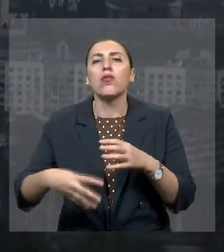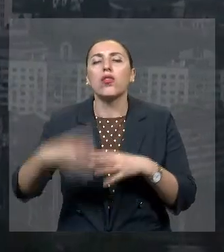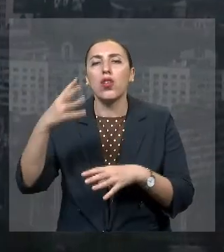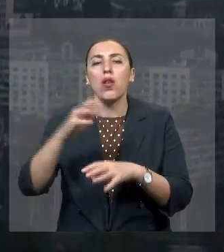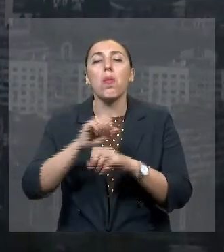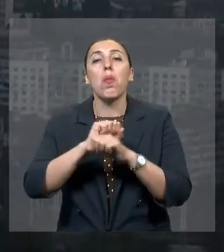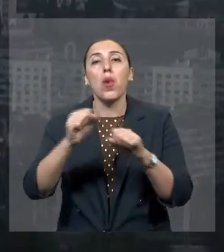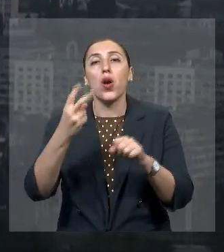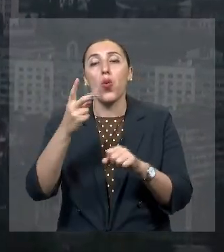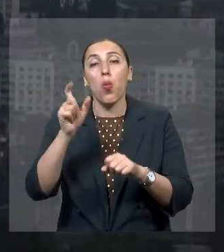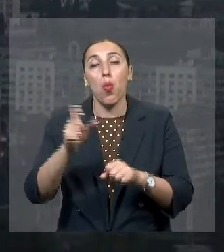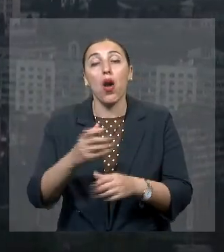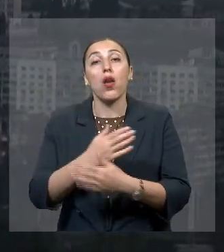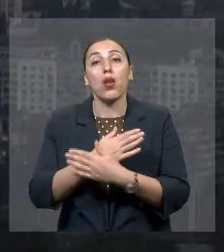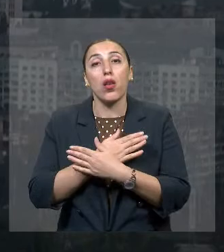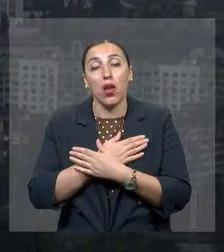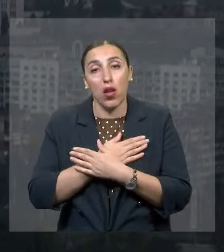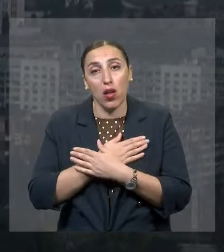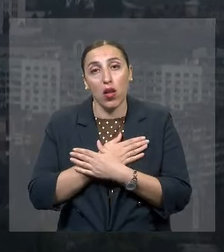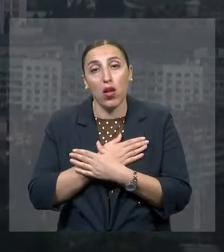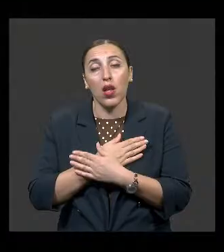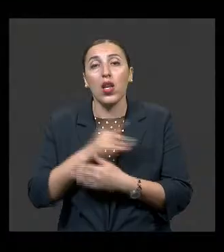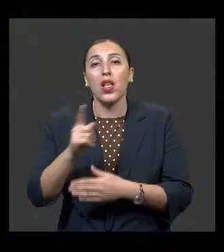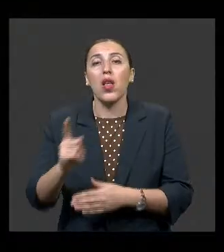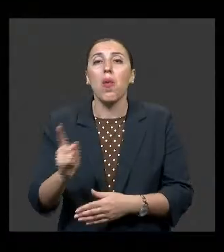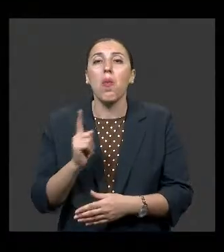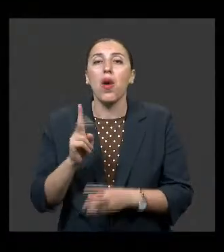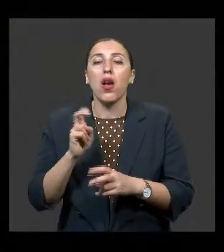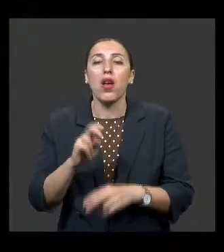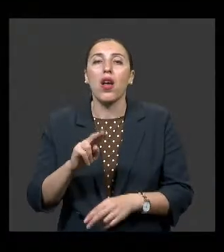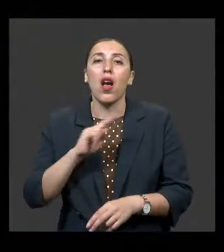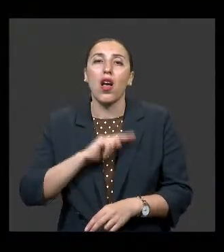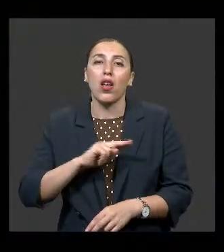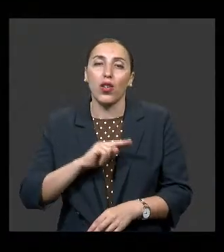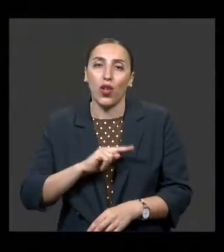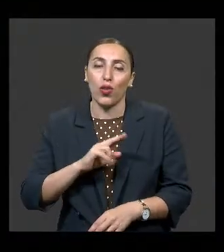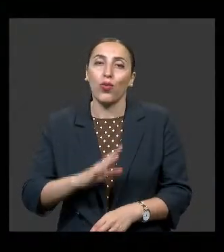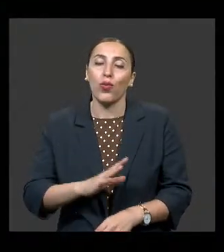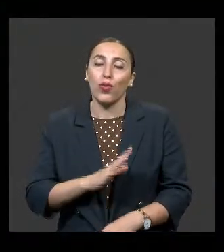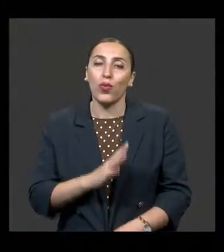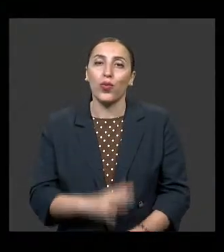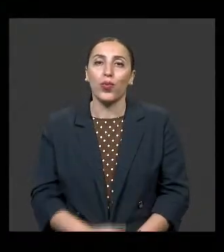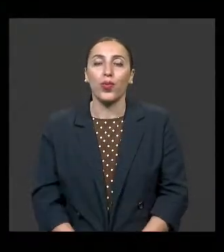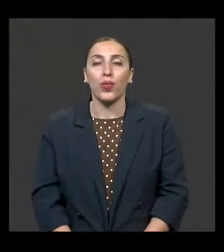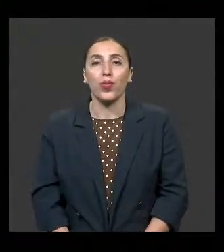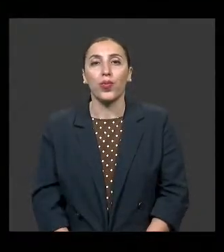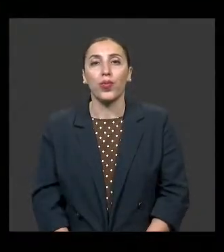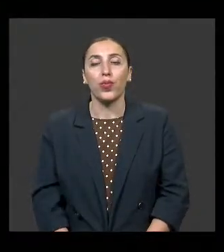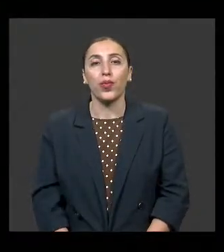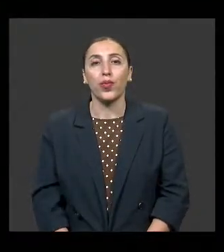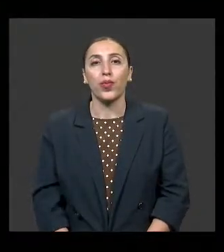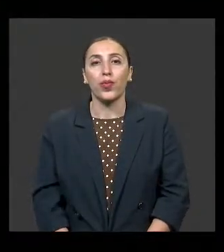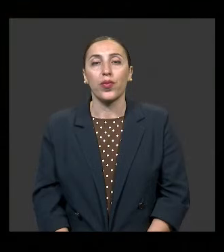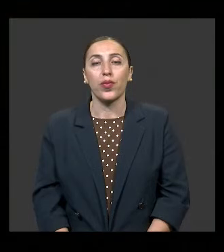զոհվել։ Նախնական տեղեկություններով նրանք պահակային ծառայության աշխատակիցներ էին։